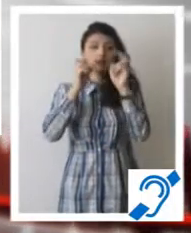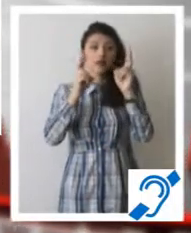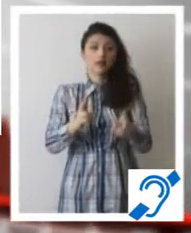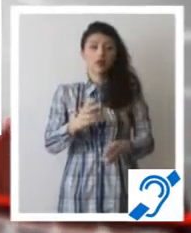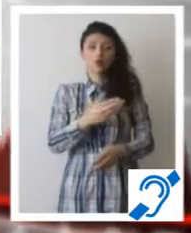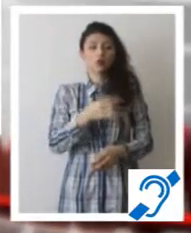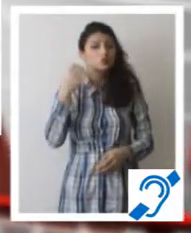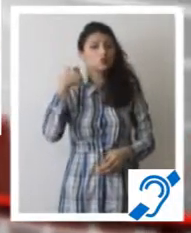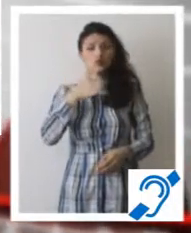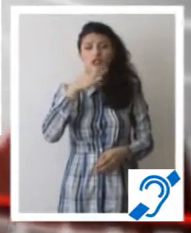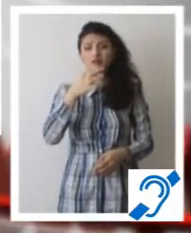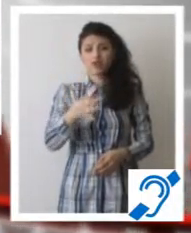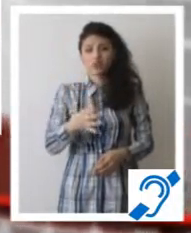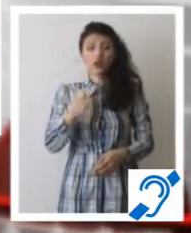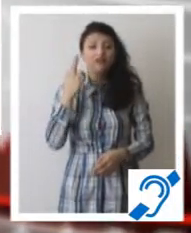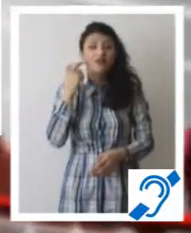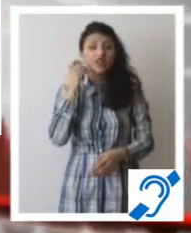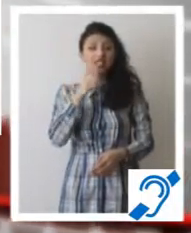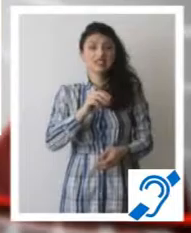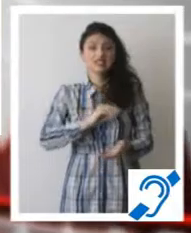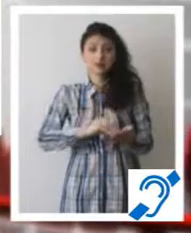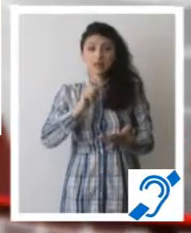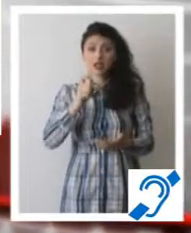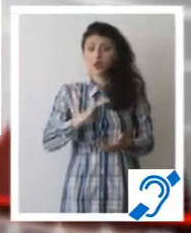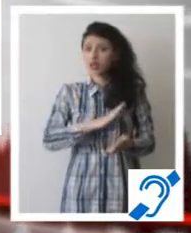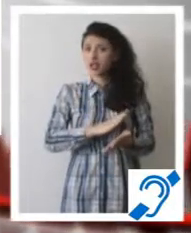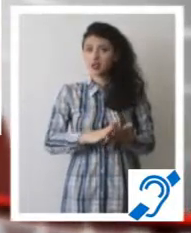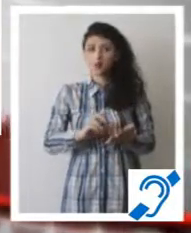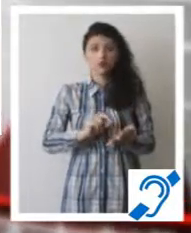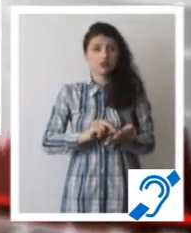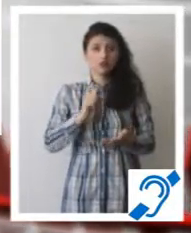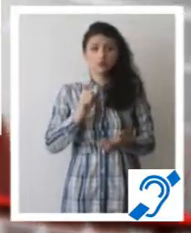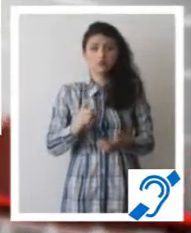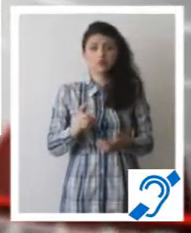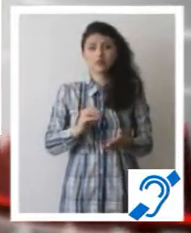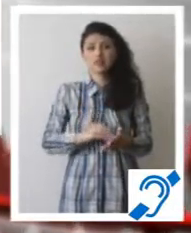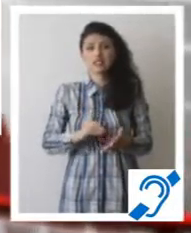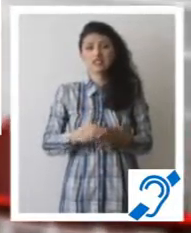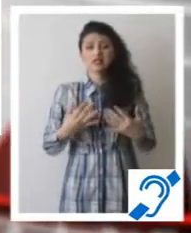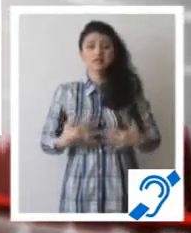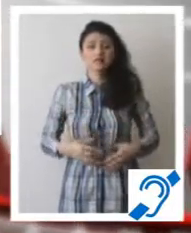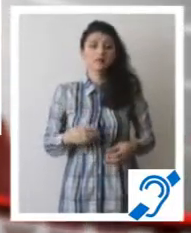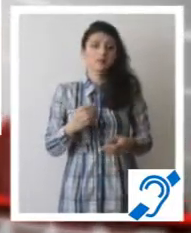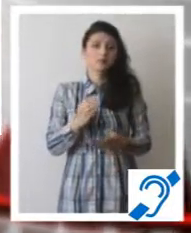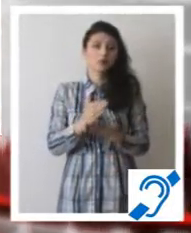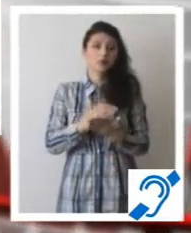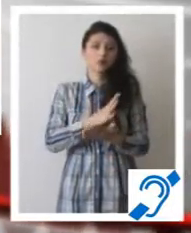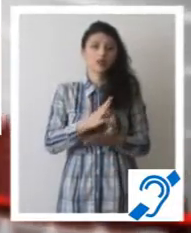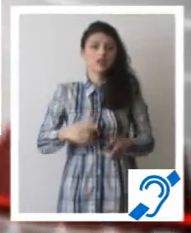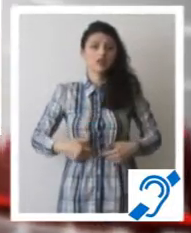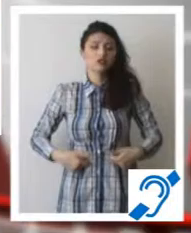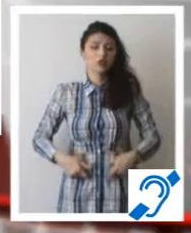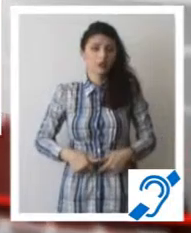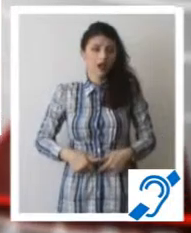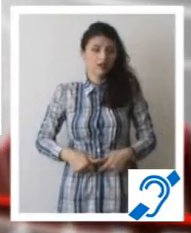Nu știu să vă spun. Dar nimic. Dar se simțea rău copilul? Nimic, nimic. O stare deosebită, o stare generală